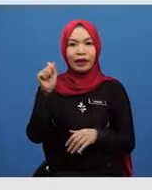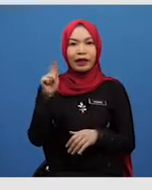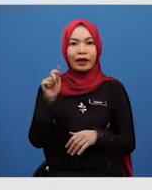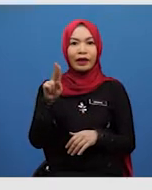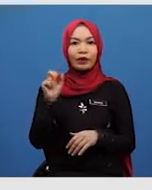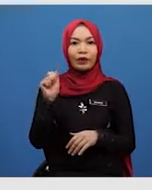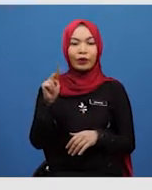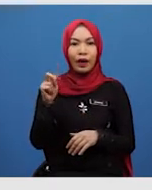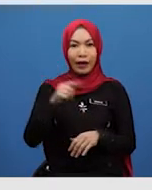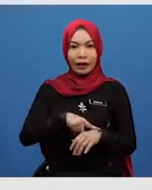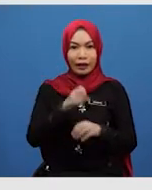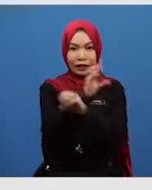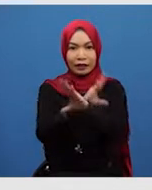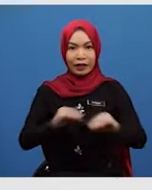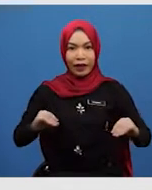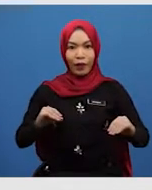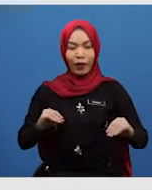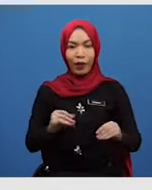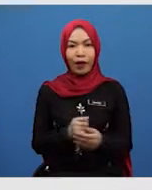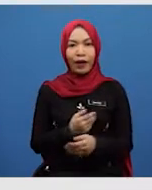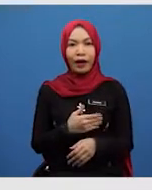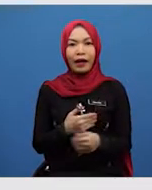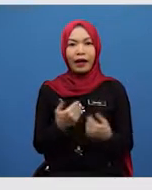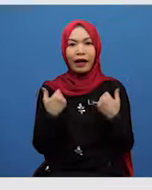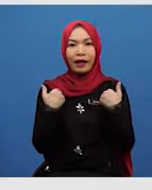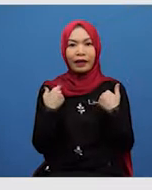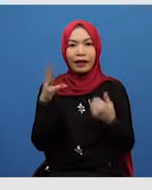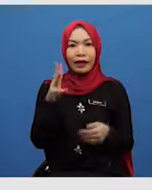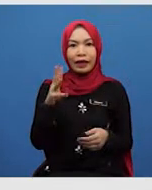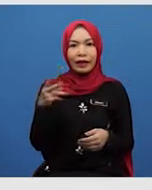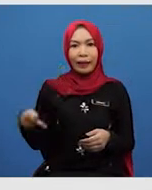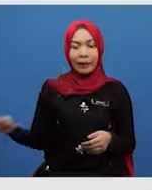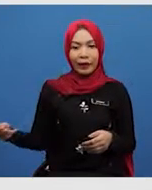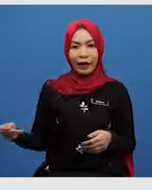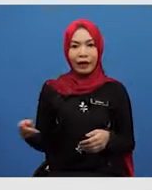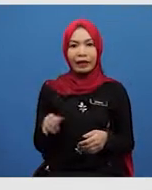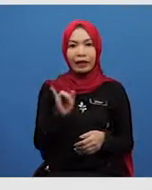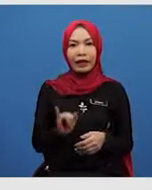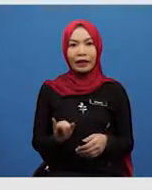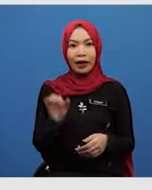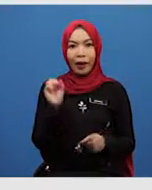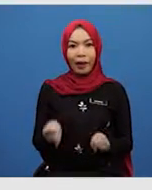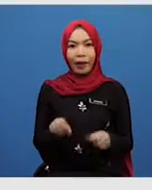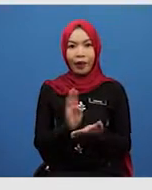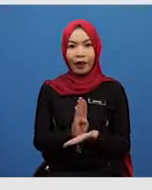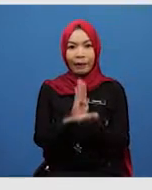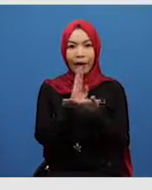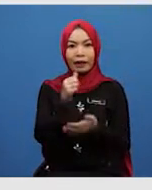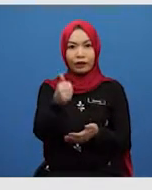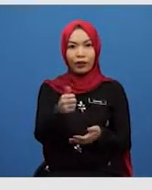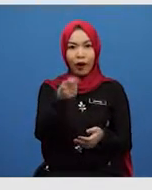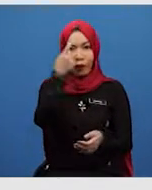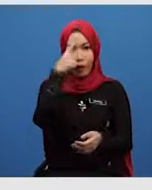ini akan membantu anda semua memahami sedikit apakah bentuk sistem kedatuan ini